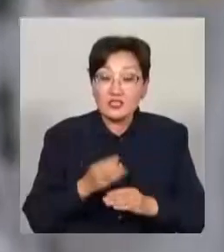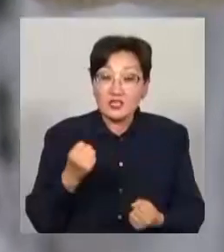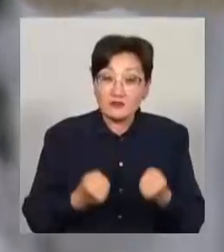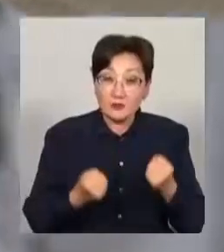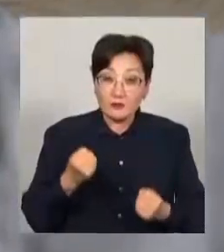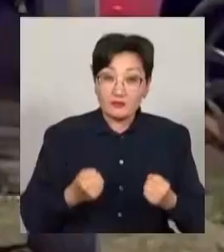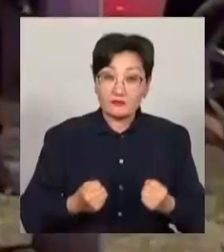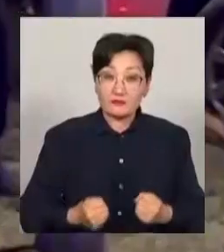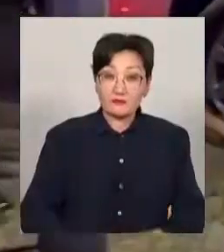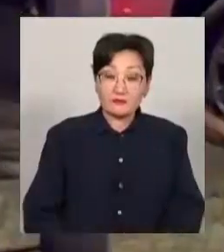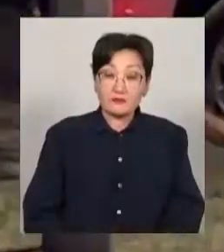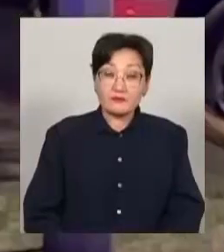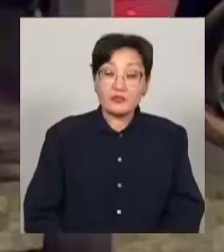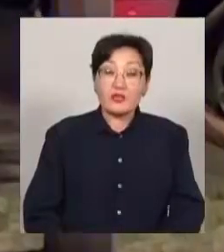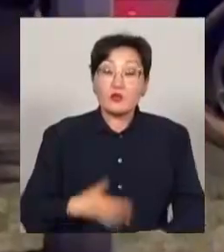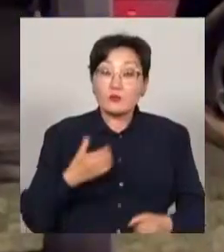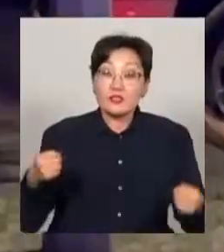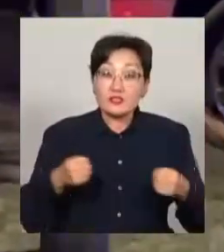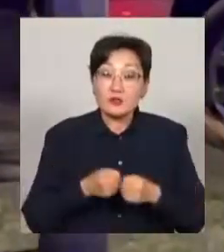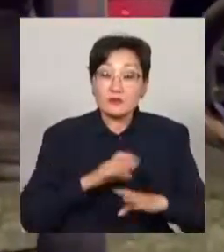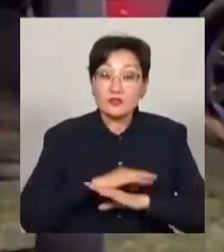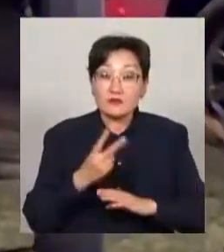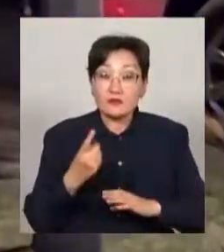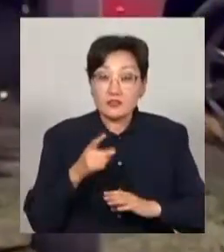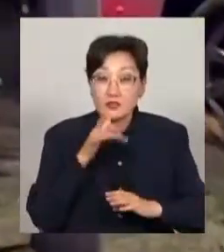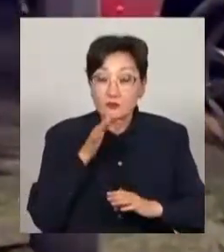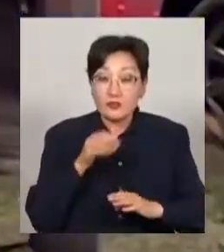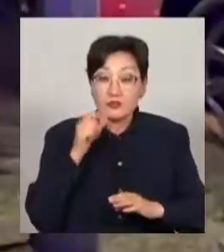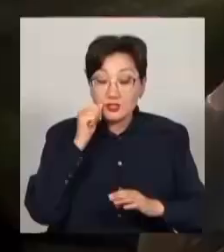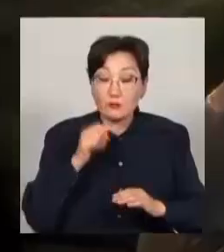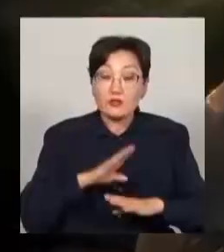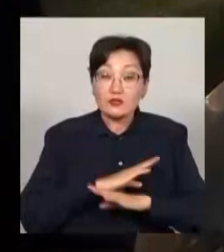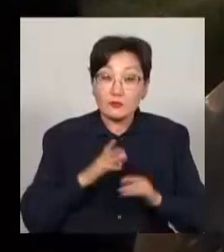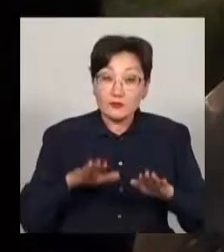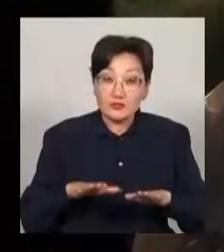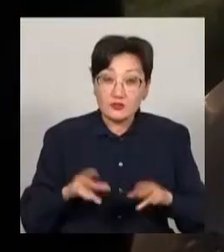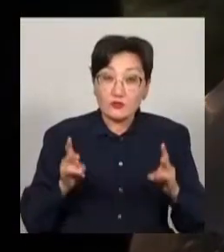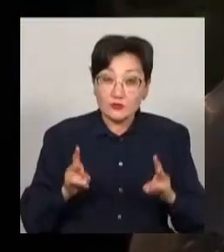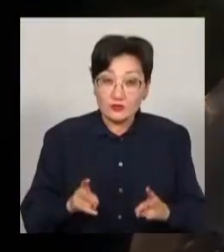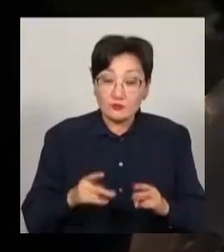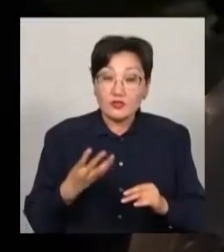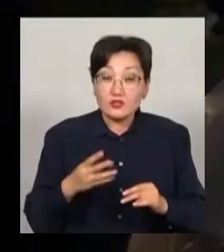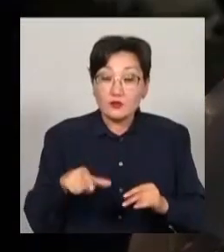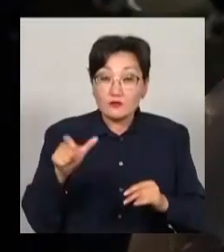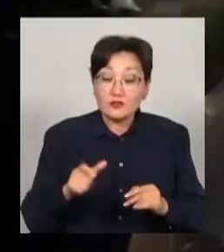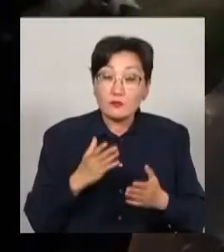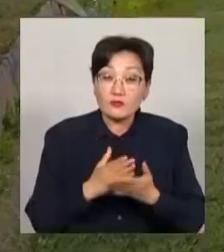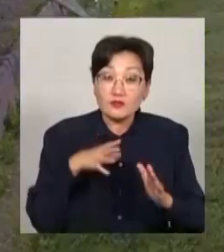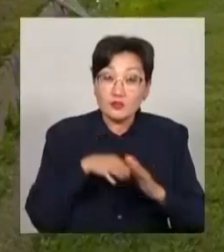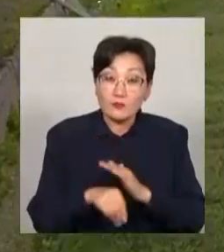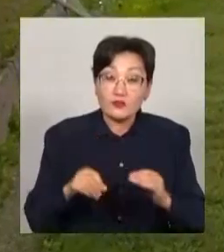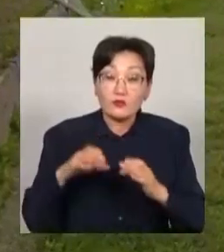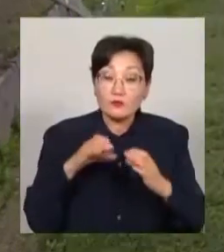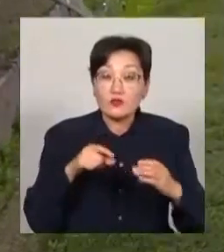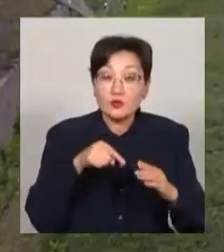автомобиля. В страшной аварии погиб 21-летний пассажир. Он скончался на месте происшествия. Четыре человека, находившиеся в салоне той